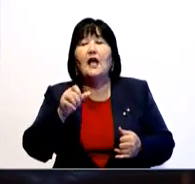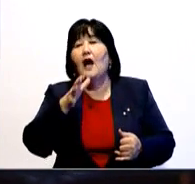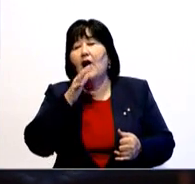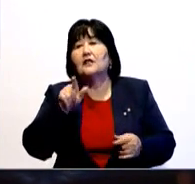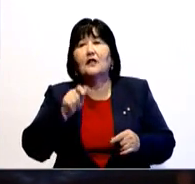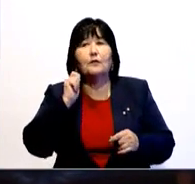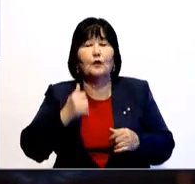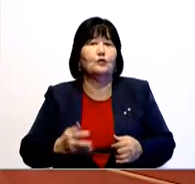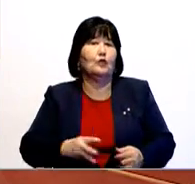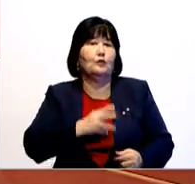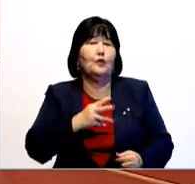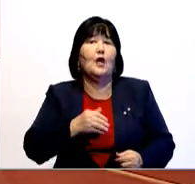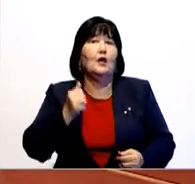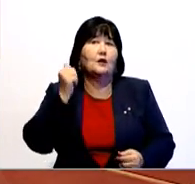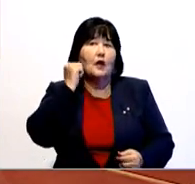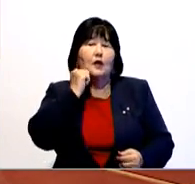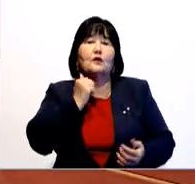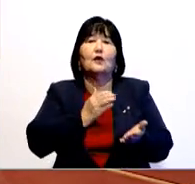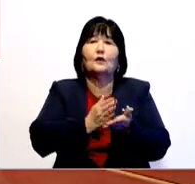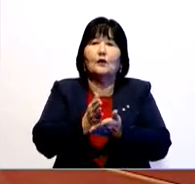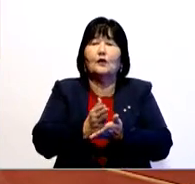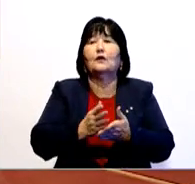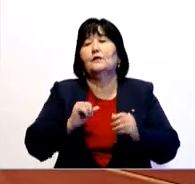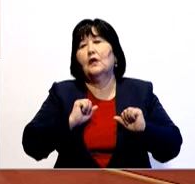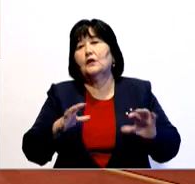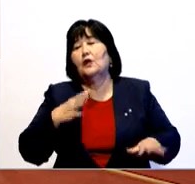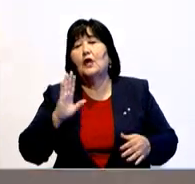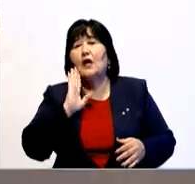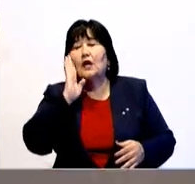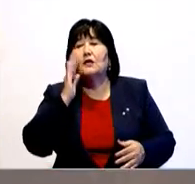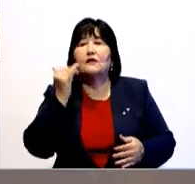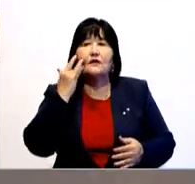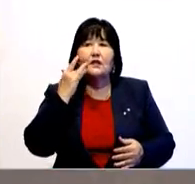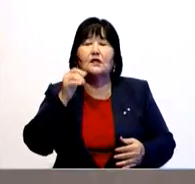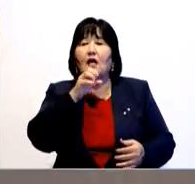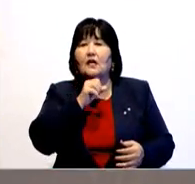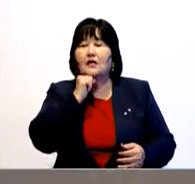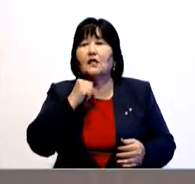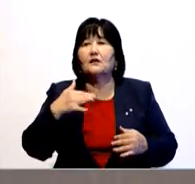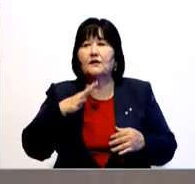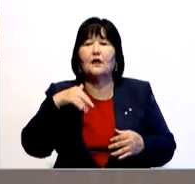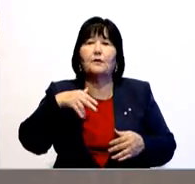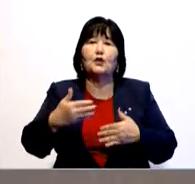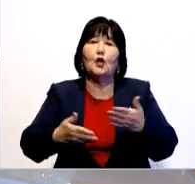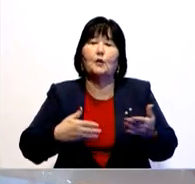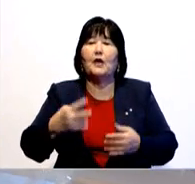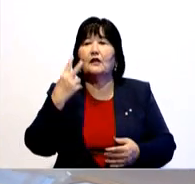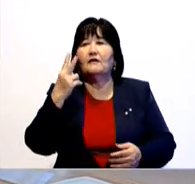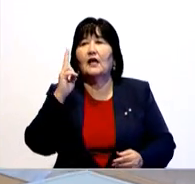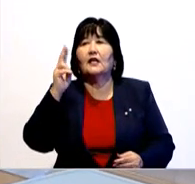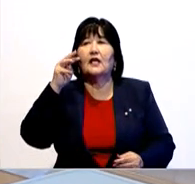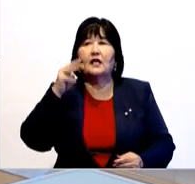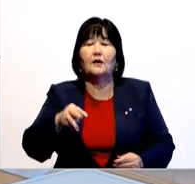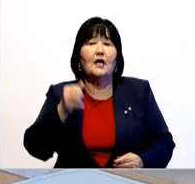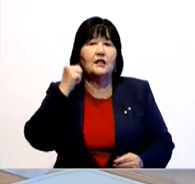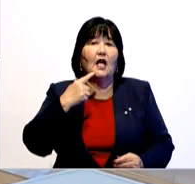годам бодр. Секрет долголетия в позитивном настрое и физкультуре. Каждое утро боевой дед, как его называют в районе, проходит пешком по 2 километра.